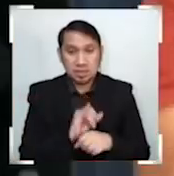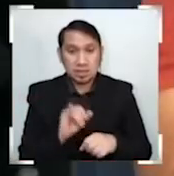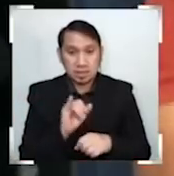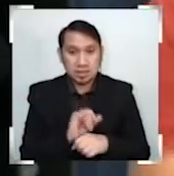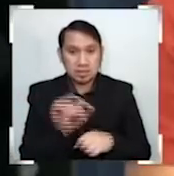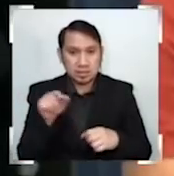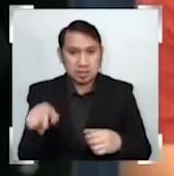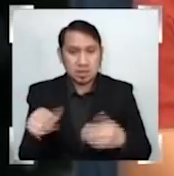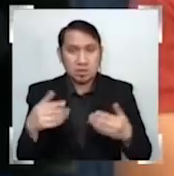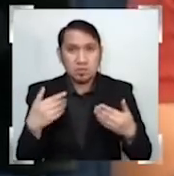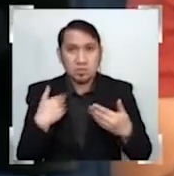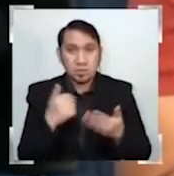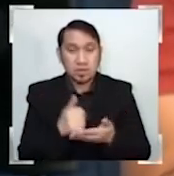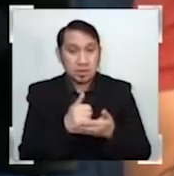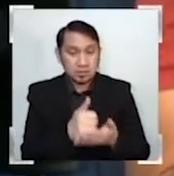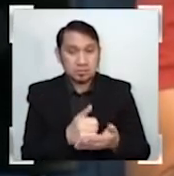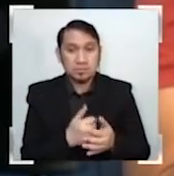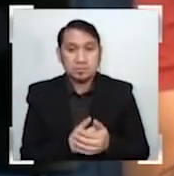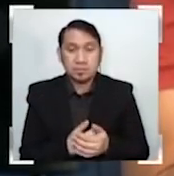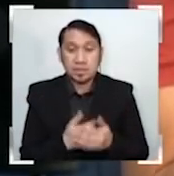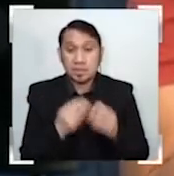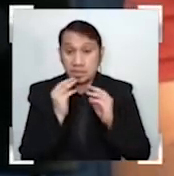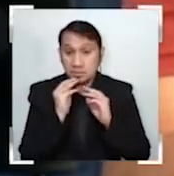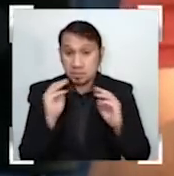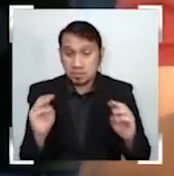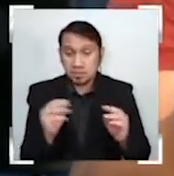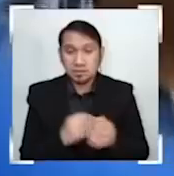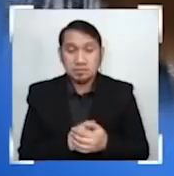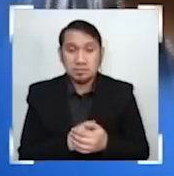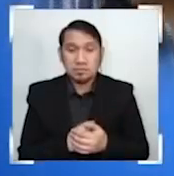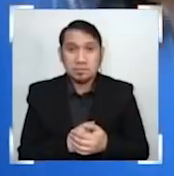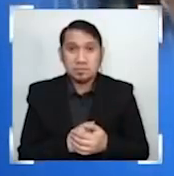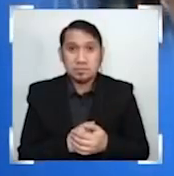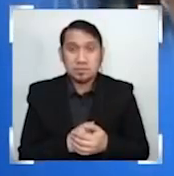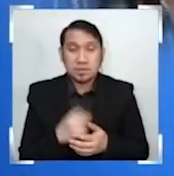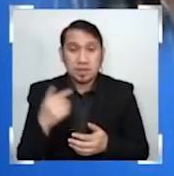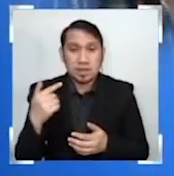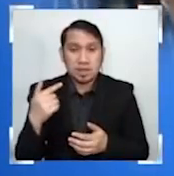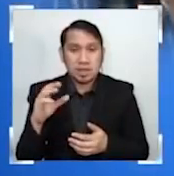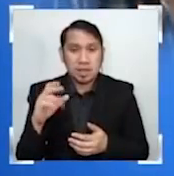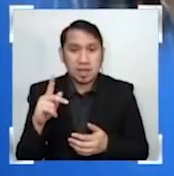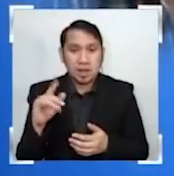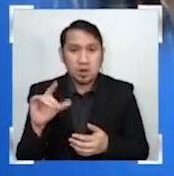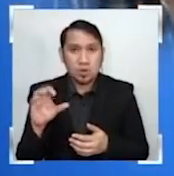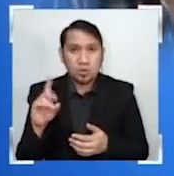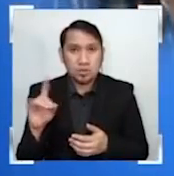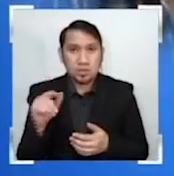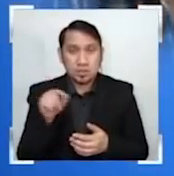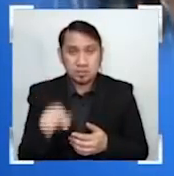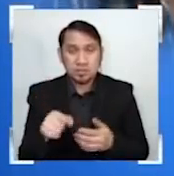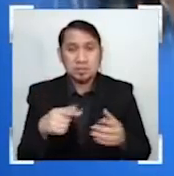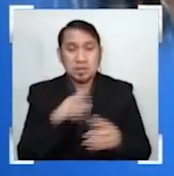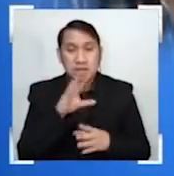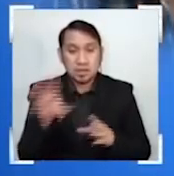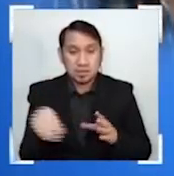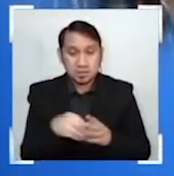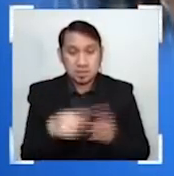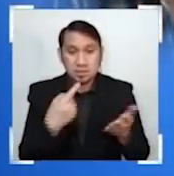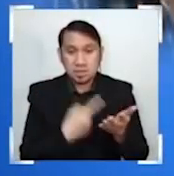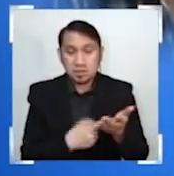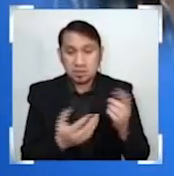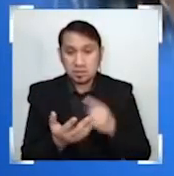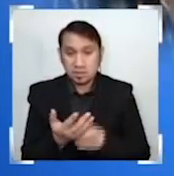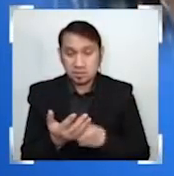Odette. Sa isang statement, sinabi naman ni Calvio Didi Guzman na lalahok siya sa presidential debate na inoorganisa ng